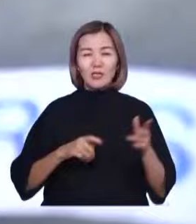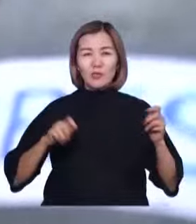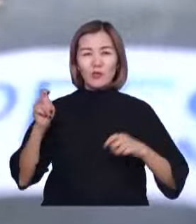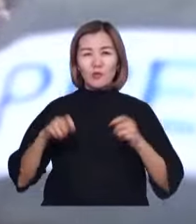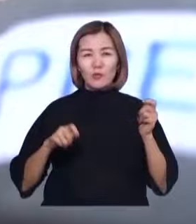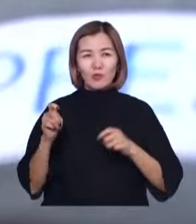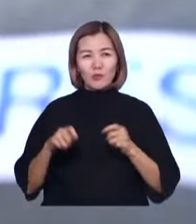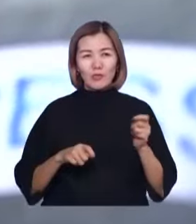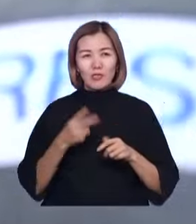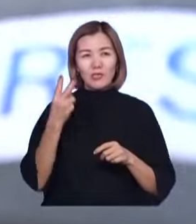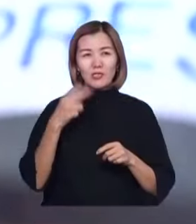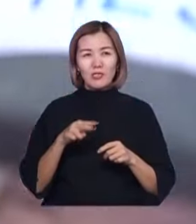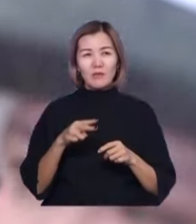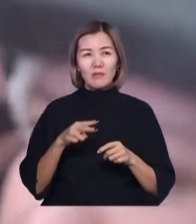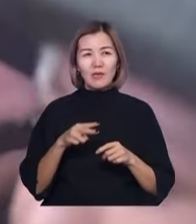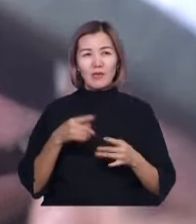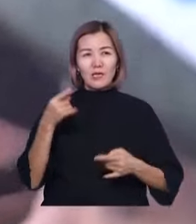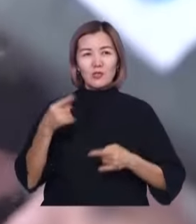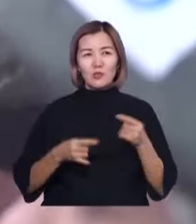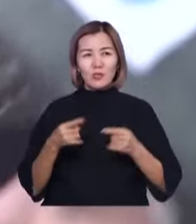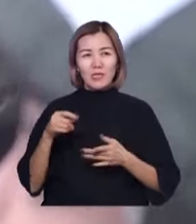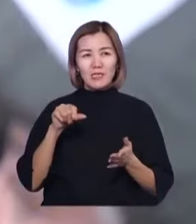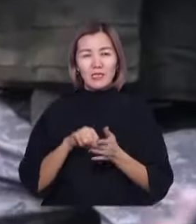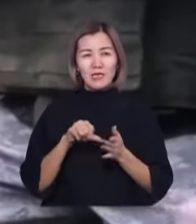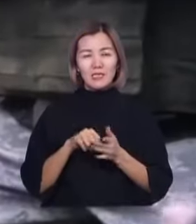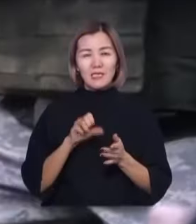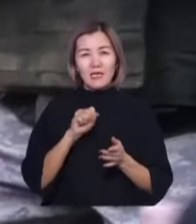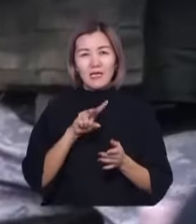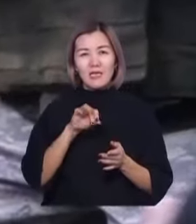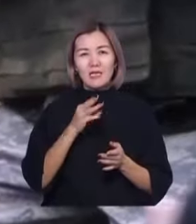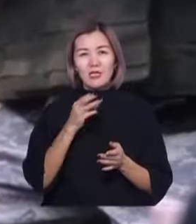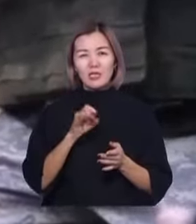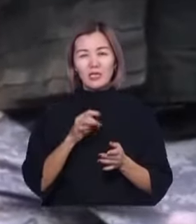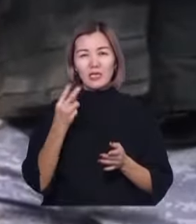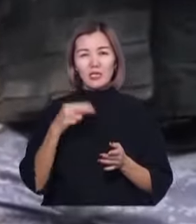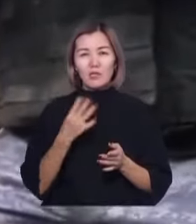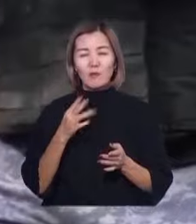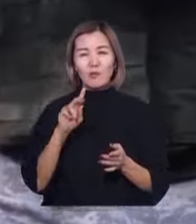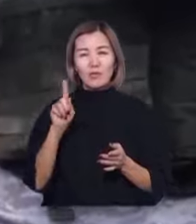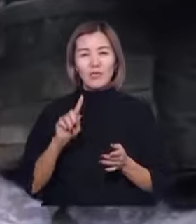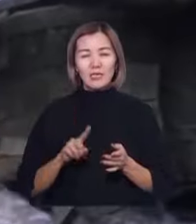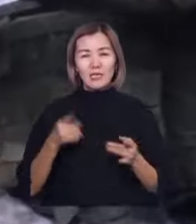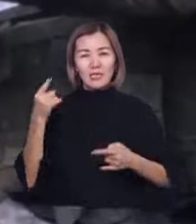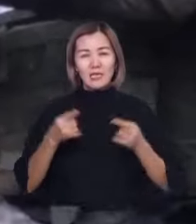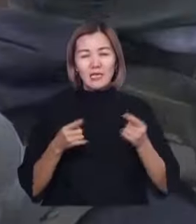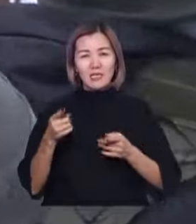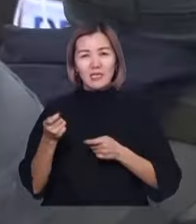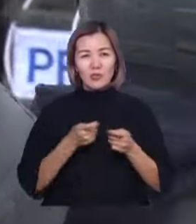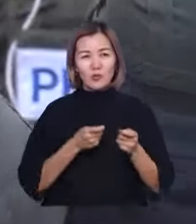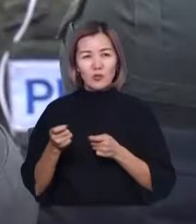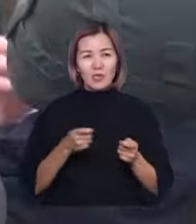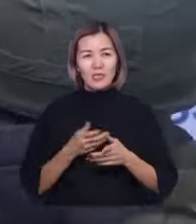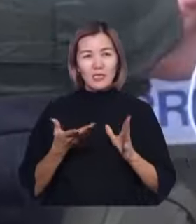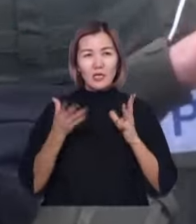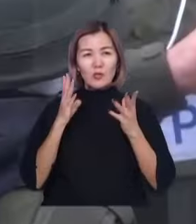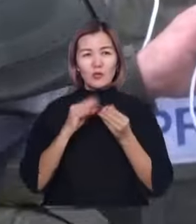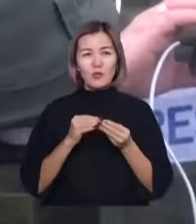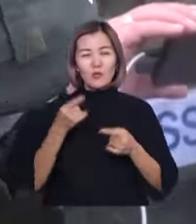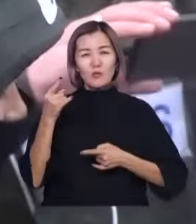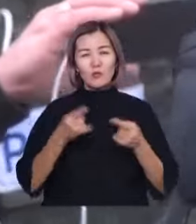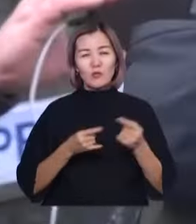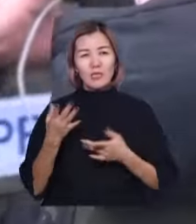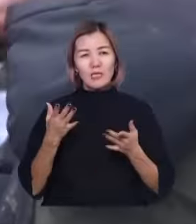түкпір-түкпірінен келген 20-дан аса бағы өкілі қатысты. Бірі Әлшер Әли, 24 кезет телеарнасының тілшісі. Түйгенім, журналистердің